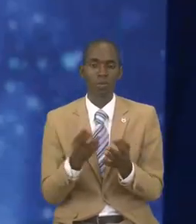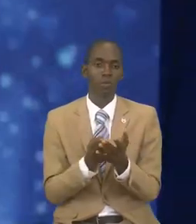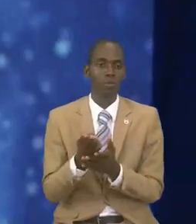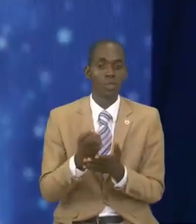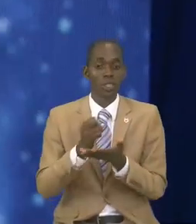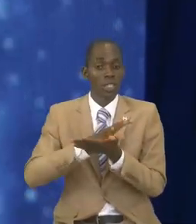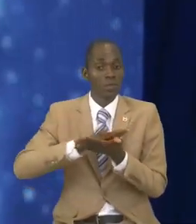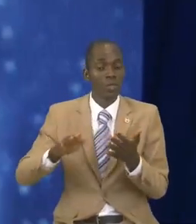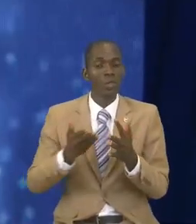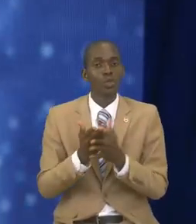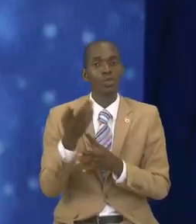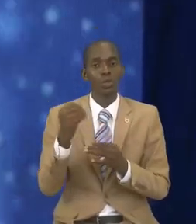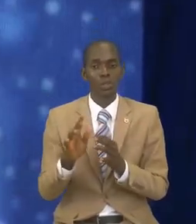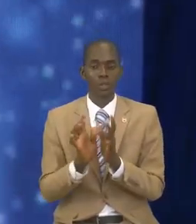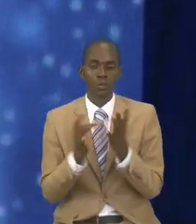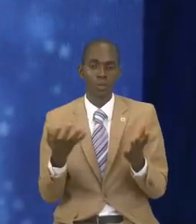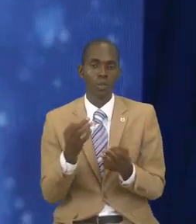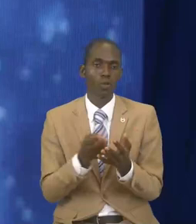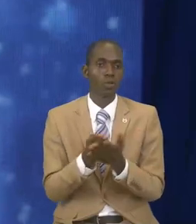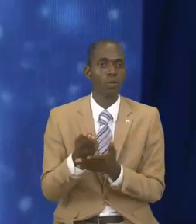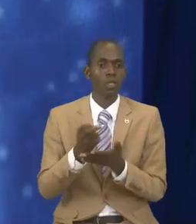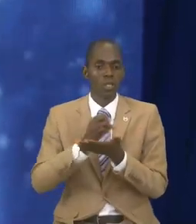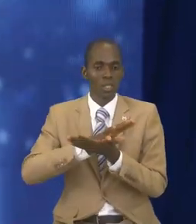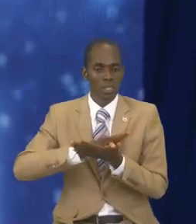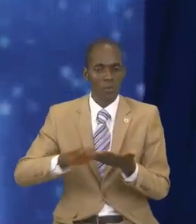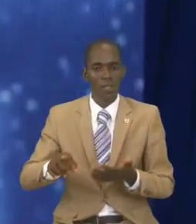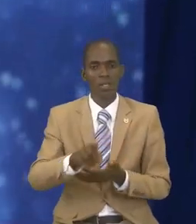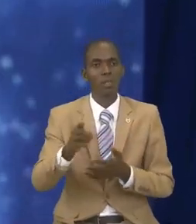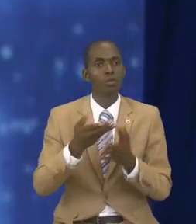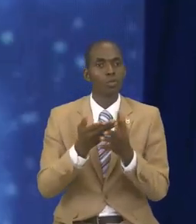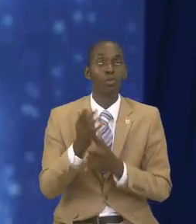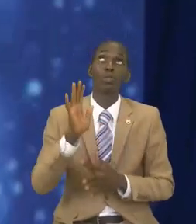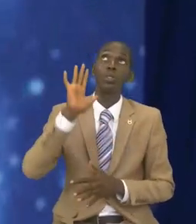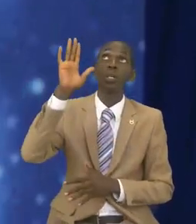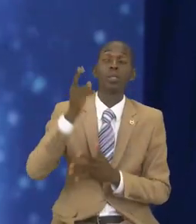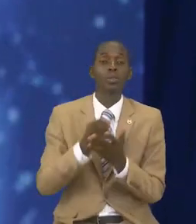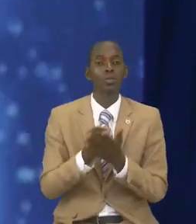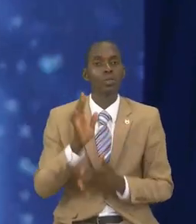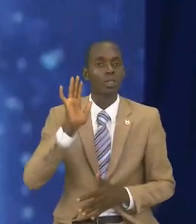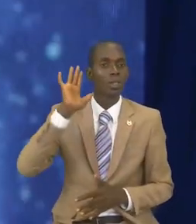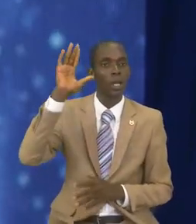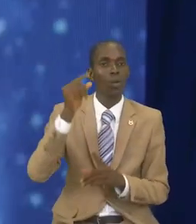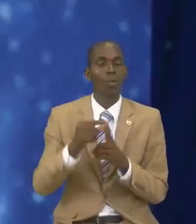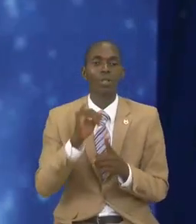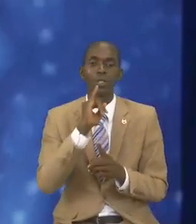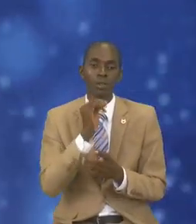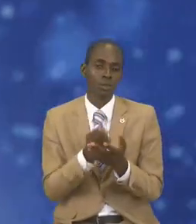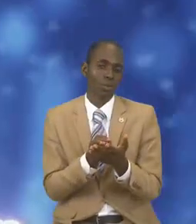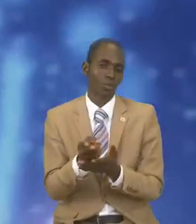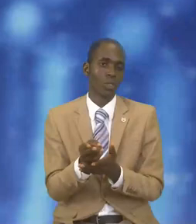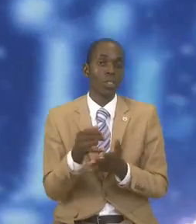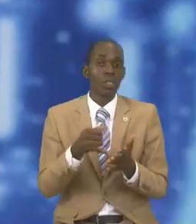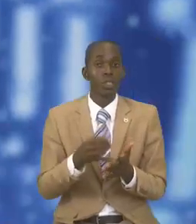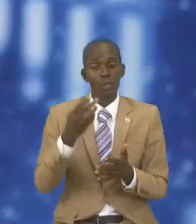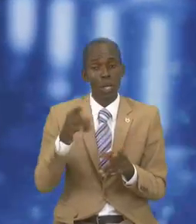la sanctification par l'écriture de la vérité. Sanctifie-les par ta vérité, ta parole est la vérité.